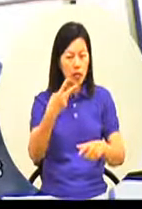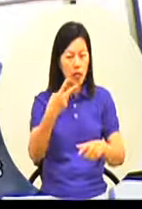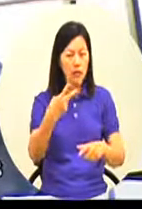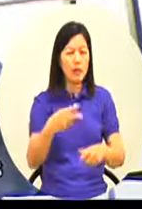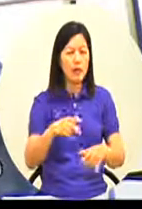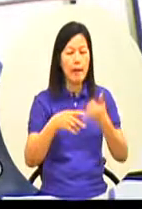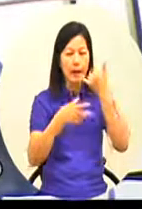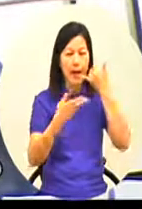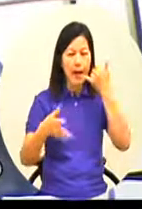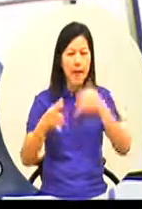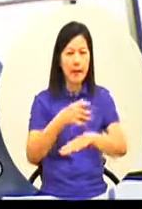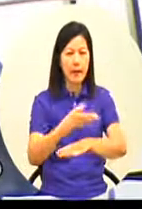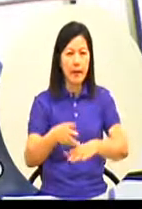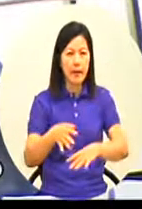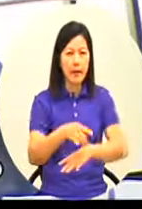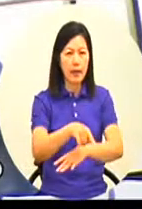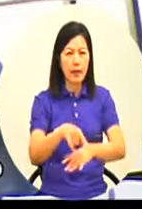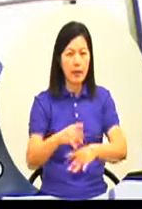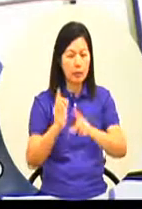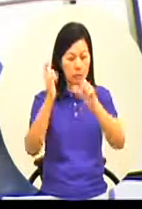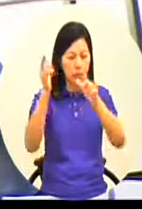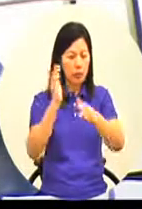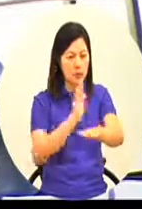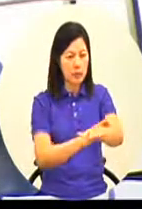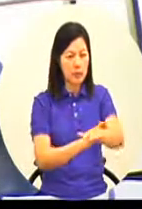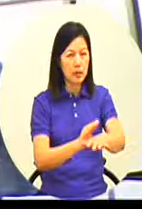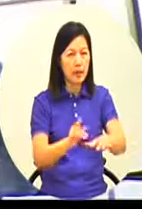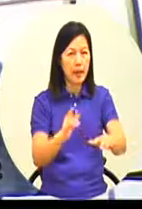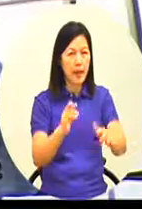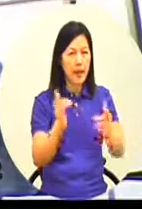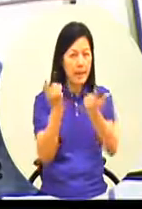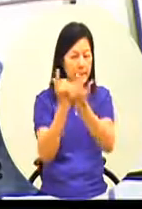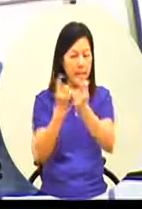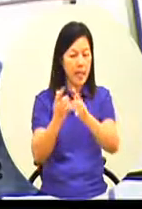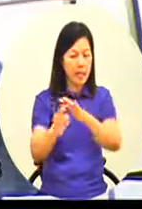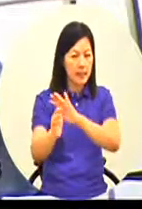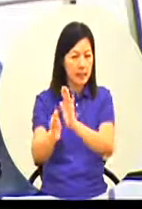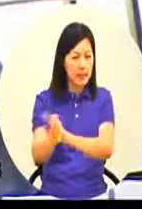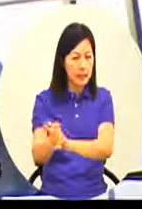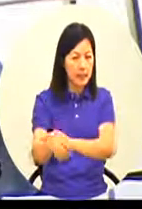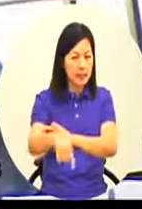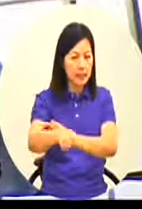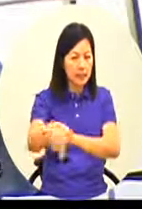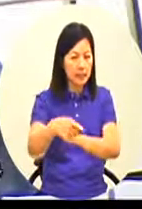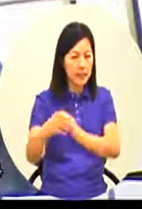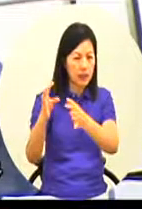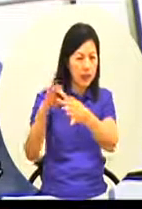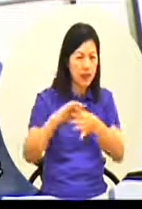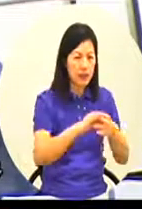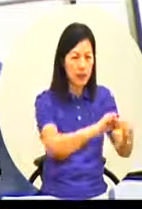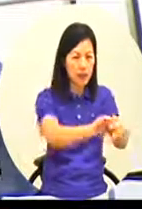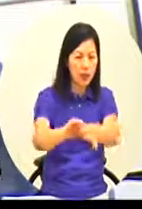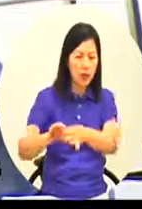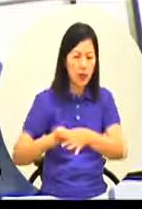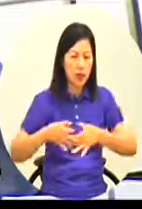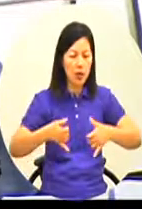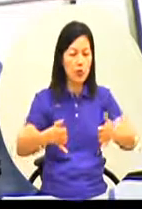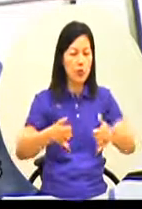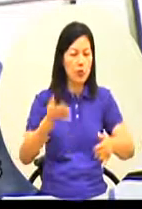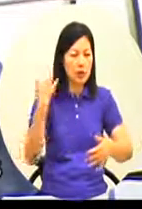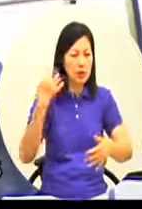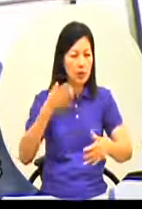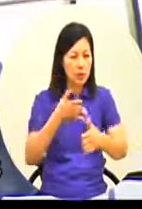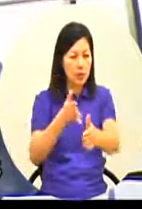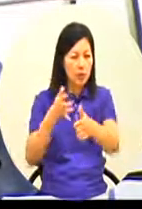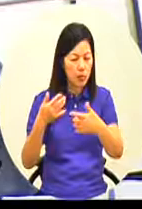园，它的一个东侧以及北侧的一个连外道路，本席在进前质询也好，我们公